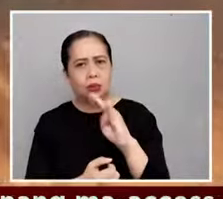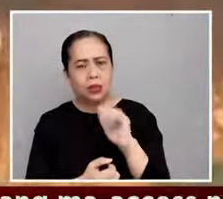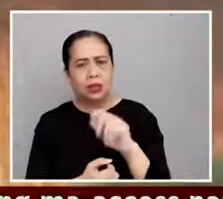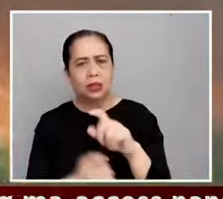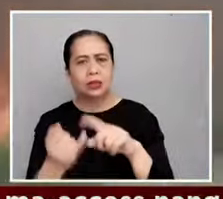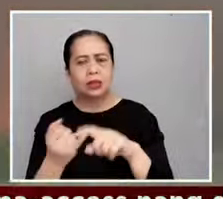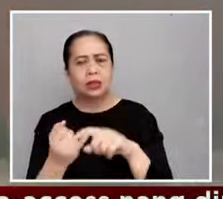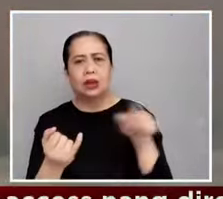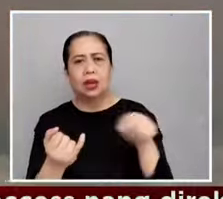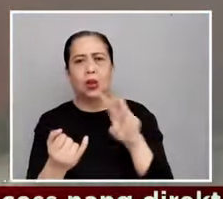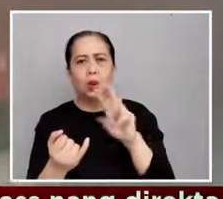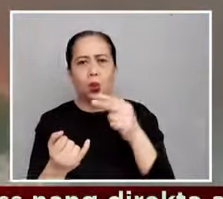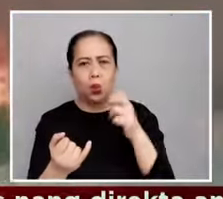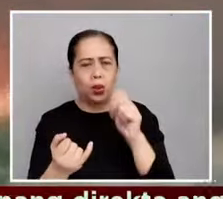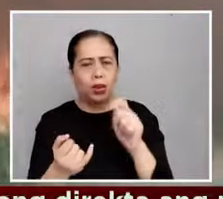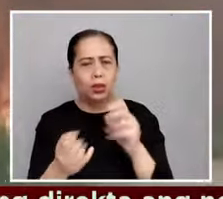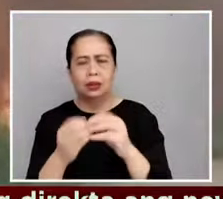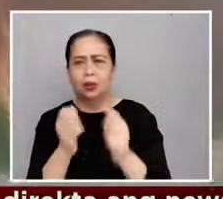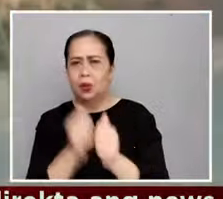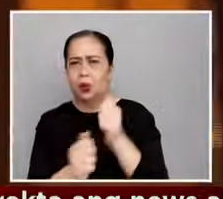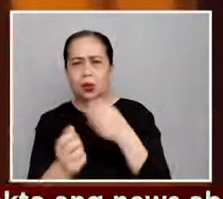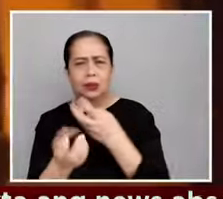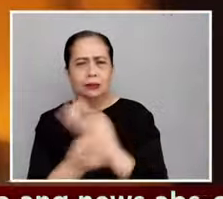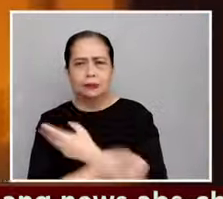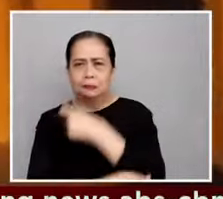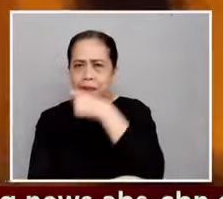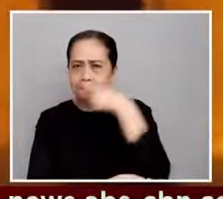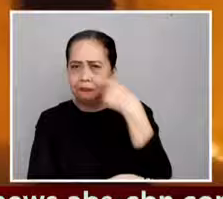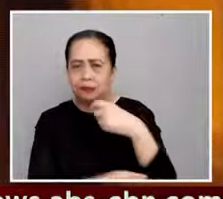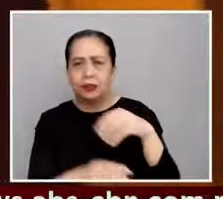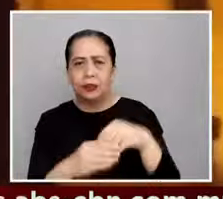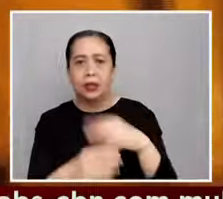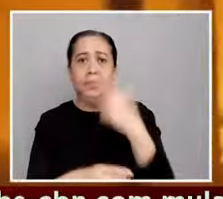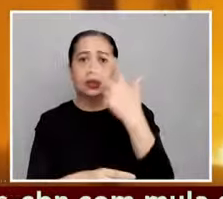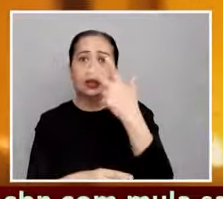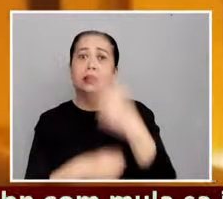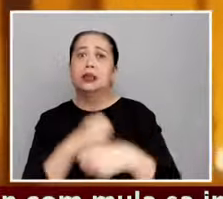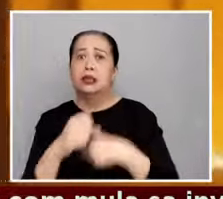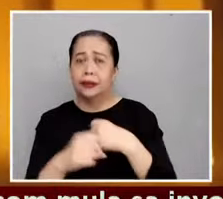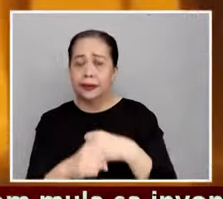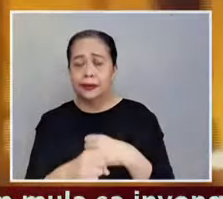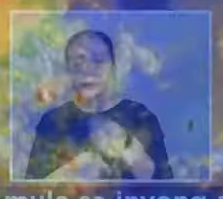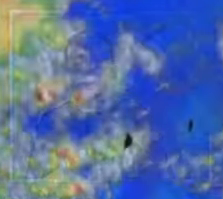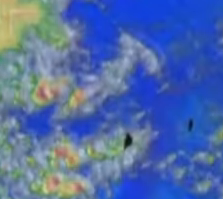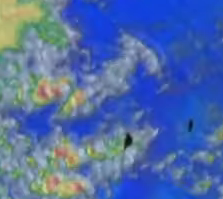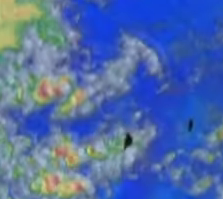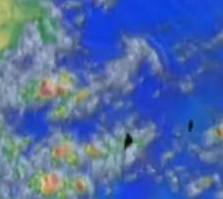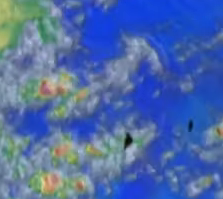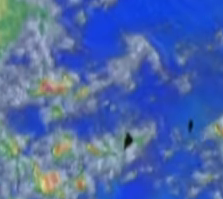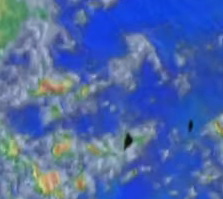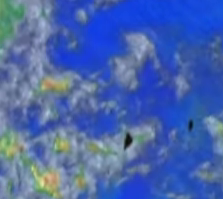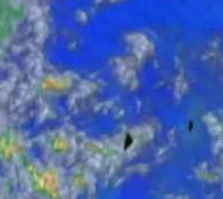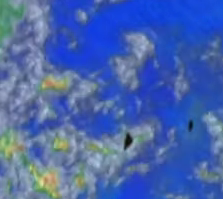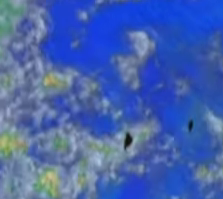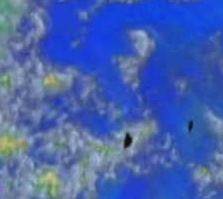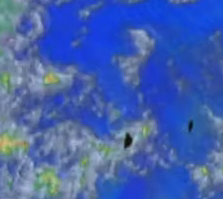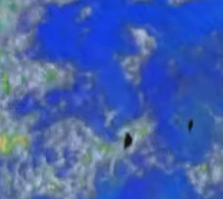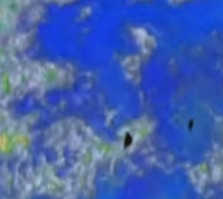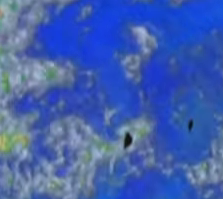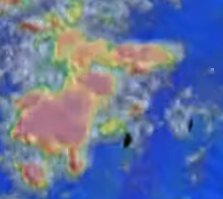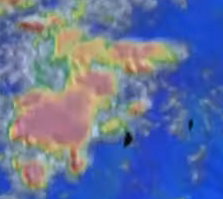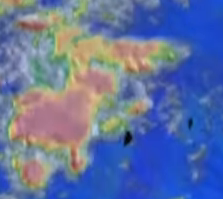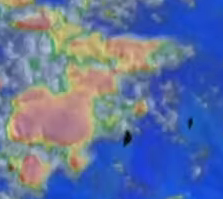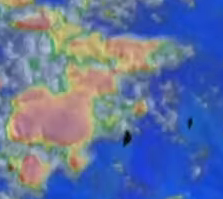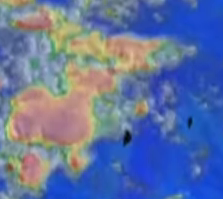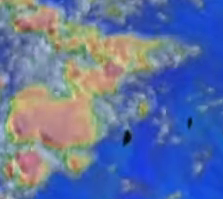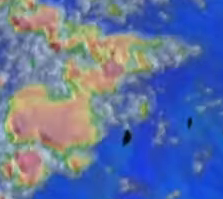ng tinuturing na pinakamalalang tagtuyo sa bansa sa loob ng 30 taon. Yan ang update sa Lagay ng Panahon. Ako po